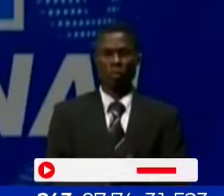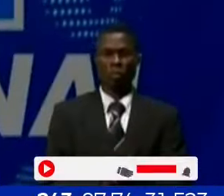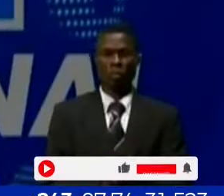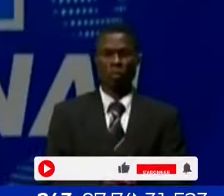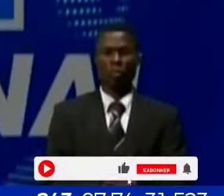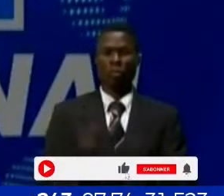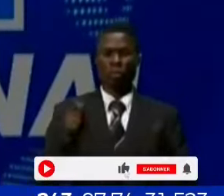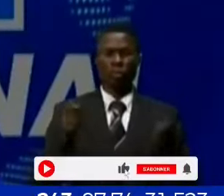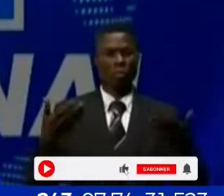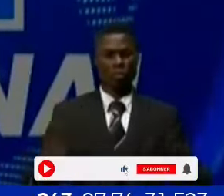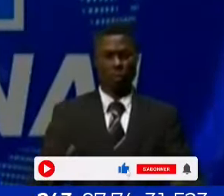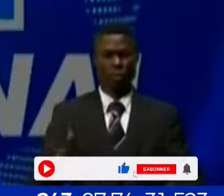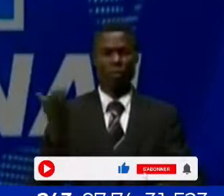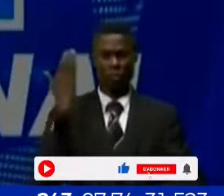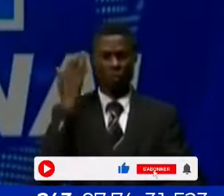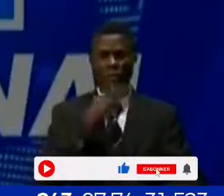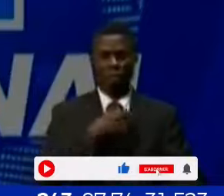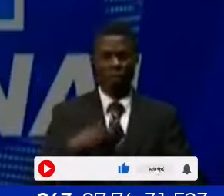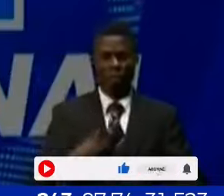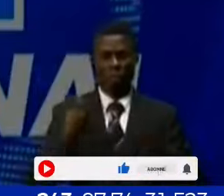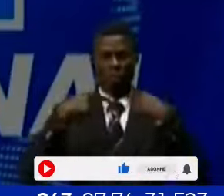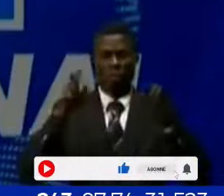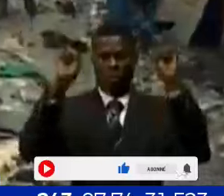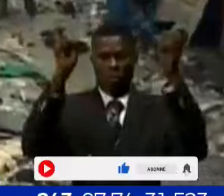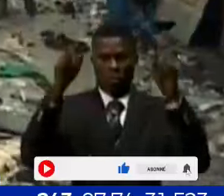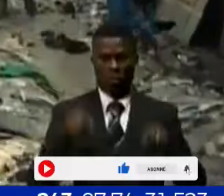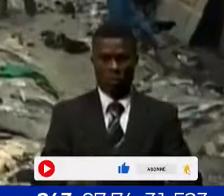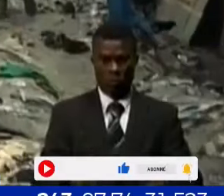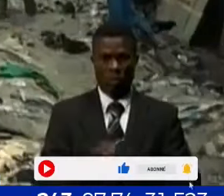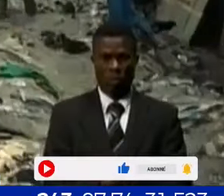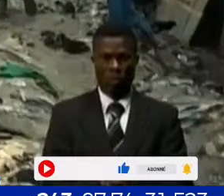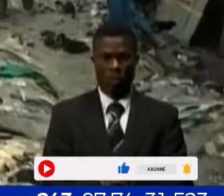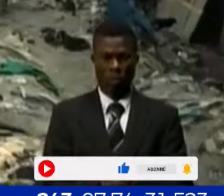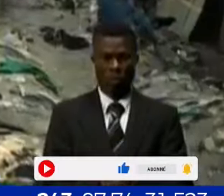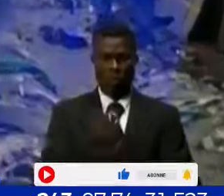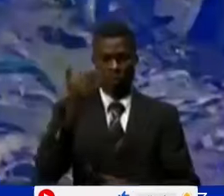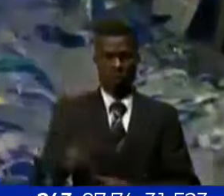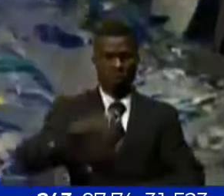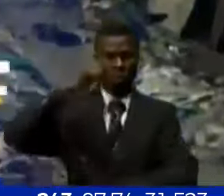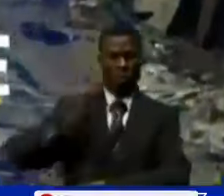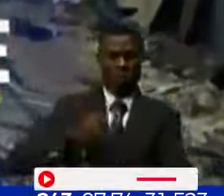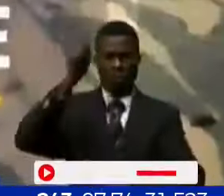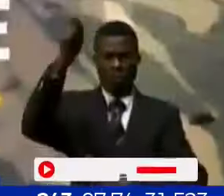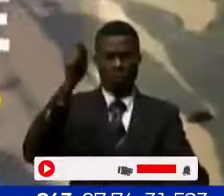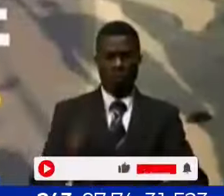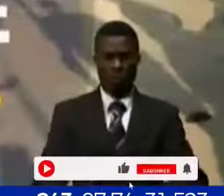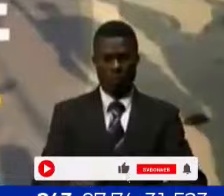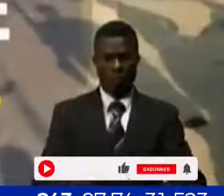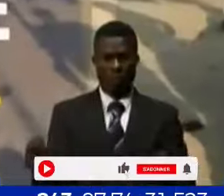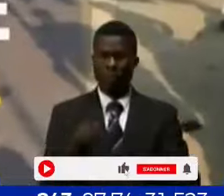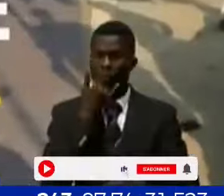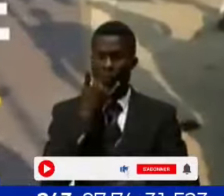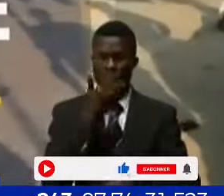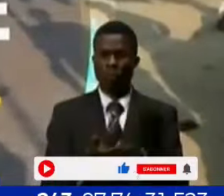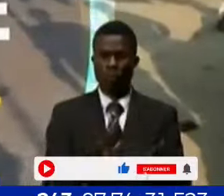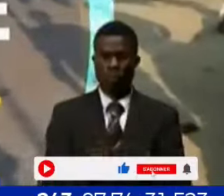C'est la fin de ce journal. Avant de nous séparer, voici le rappel de titre. Ils sont devant un tribunal militaire pour les forfaits commis par